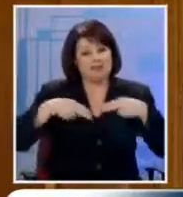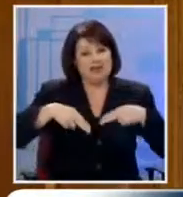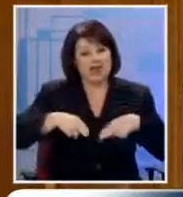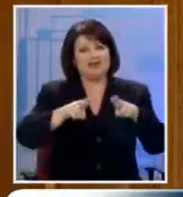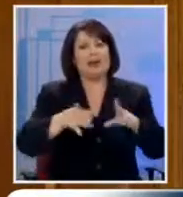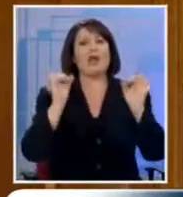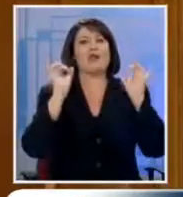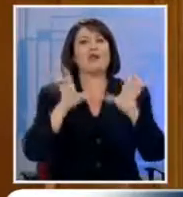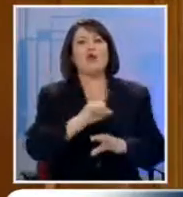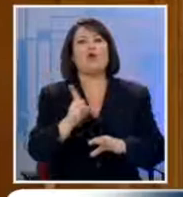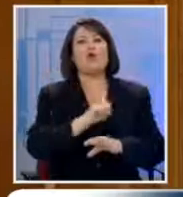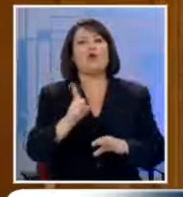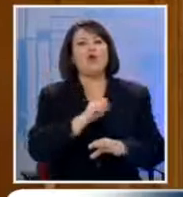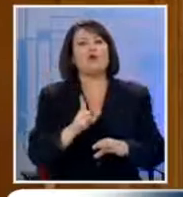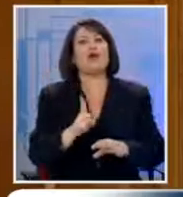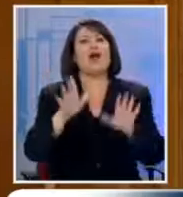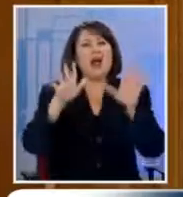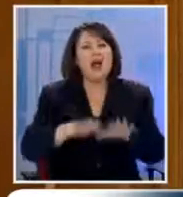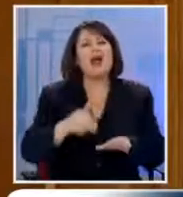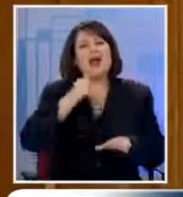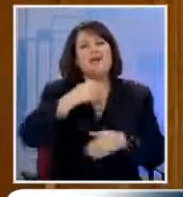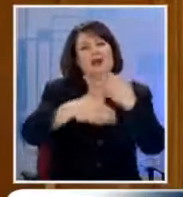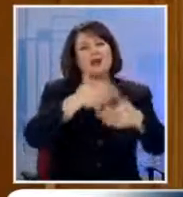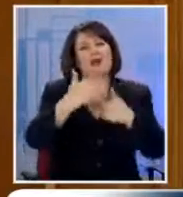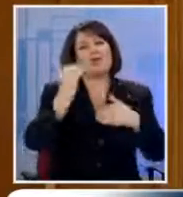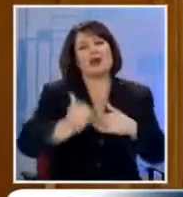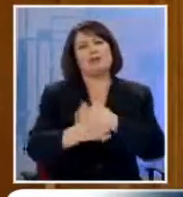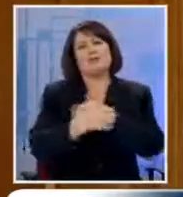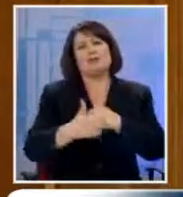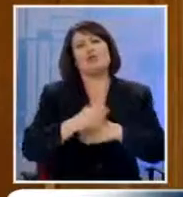δωρεάν μετακίνηση των μακροχρόνια ανέργων και των κάτω από το όριο της φτώχειας. Ευχαριστούμε πολύ.